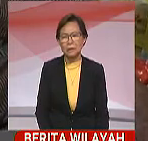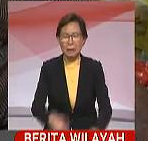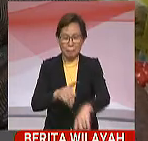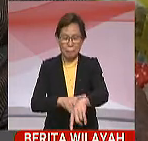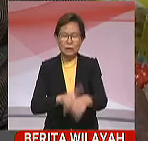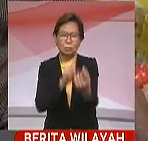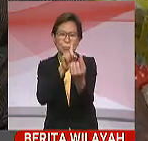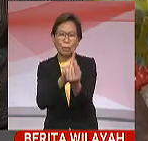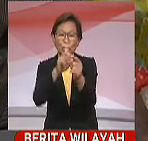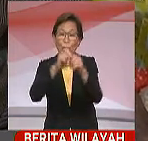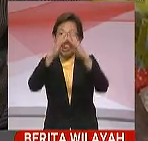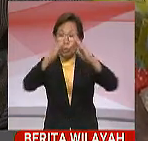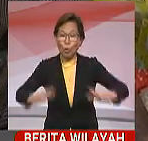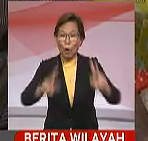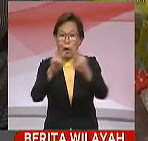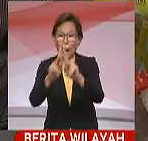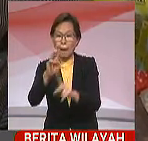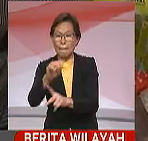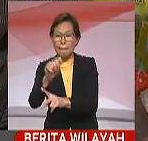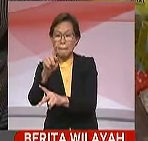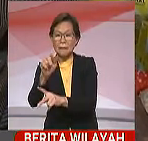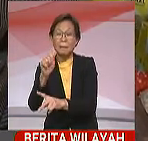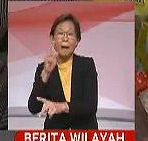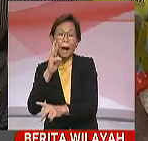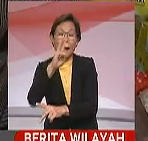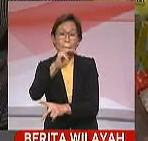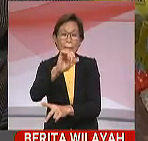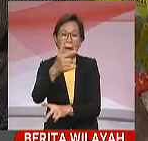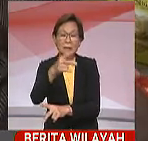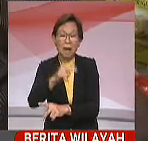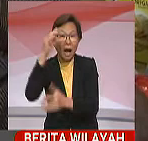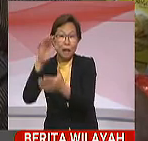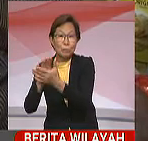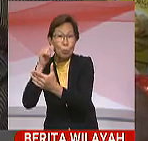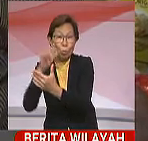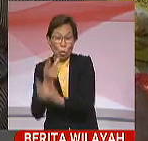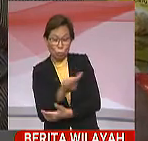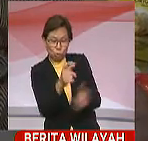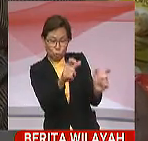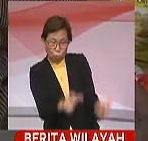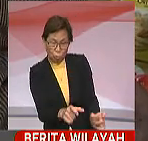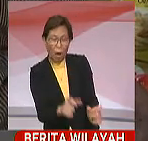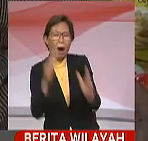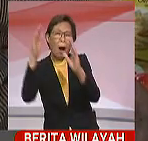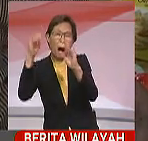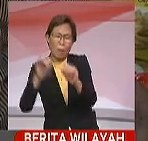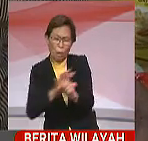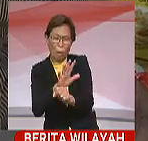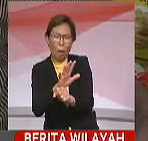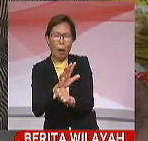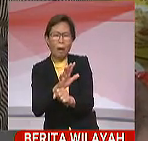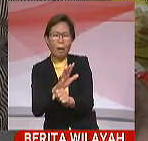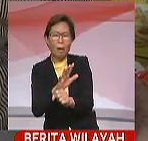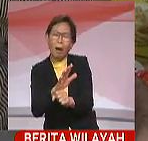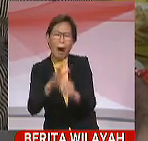Ketika ditemui di rumahnya di Kampung Mata Air Macang, pasangan ini berharap agar pandemik COVID-19 segera pulih